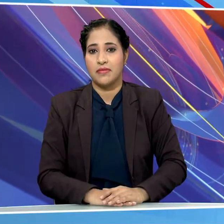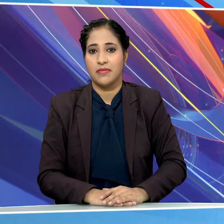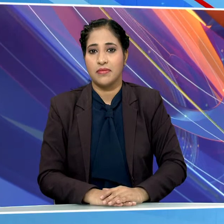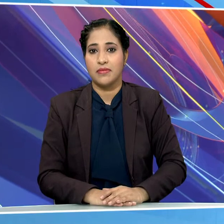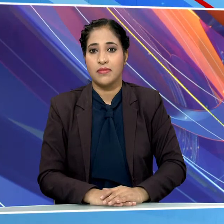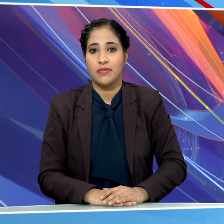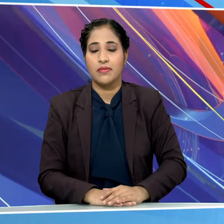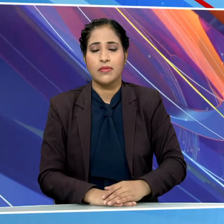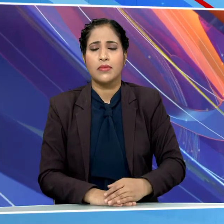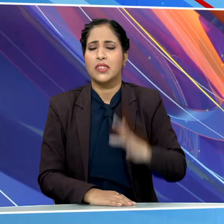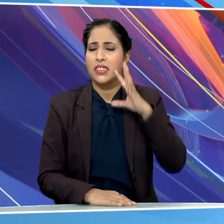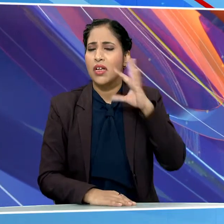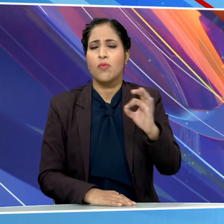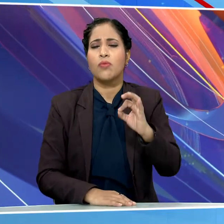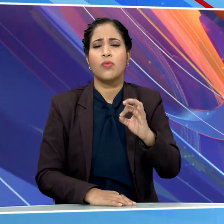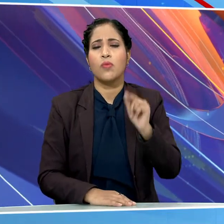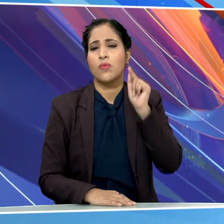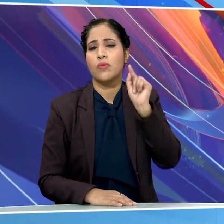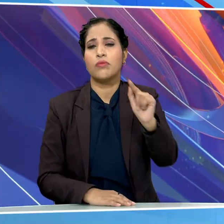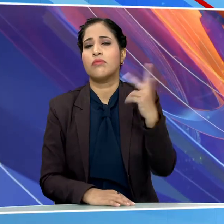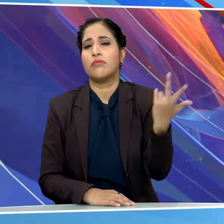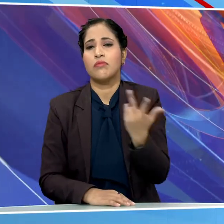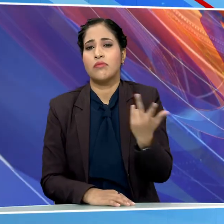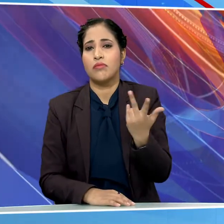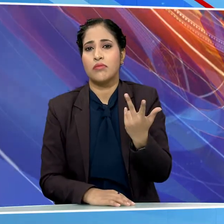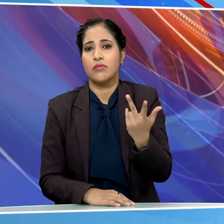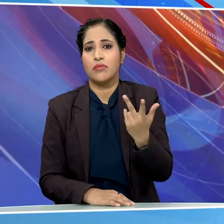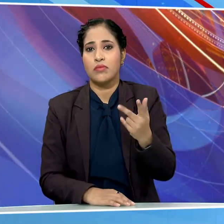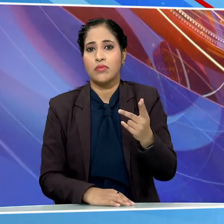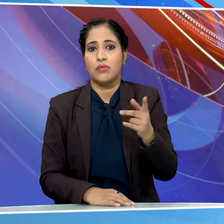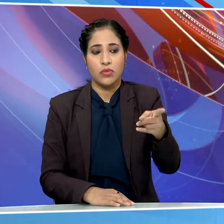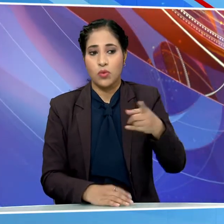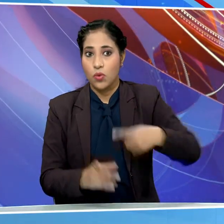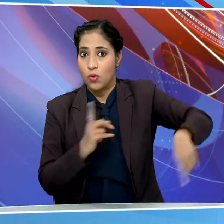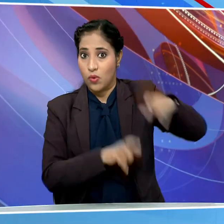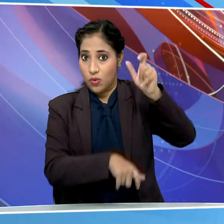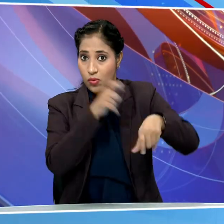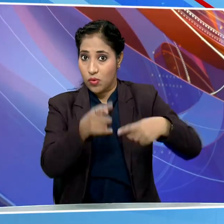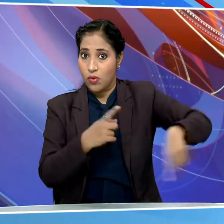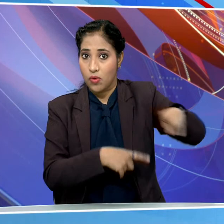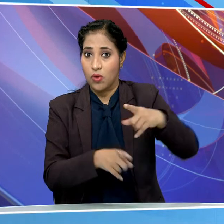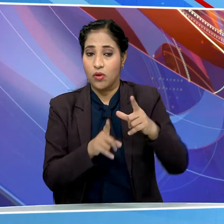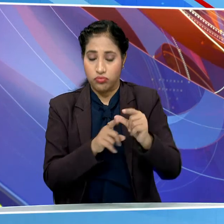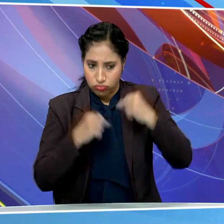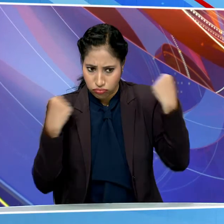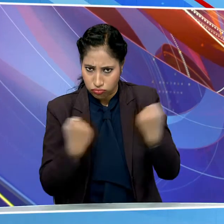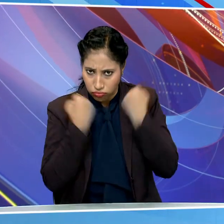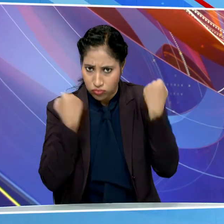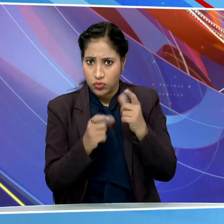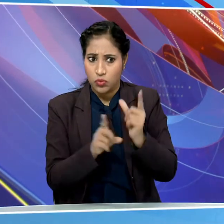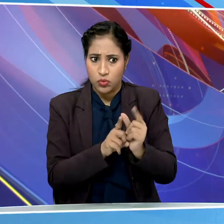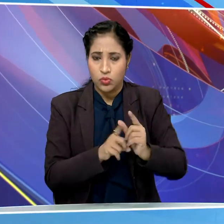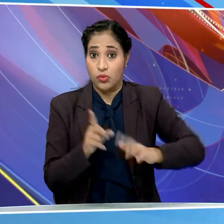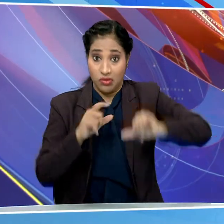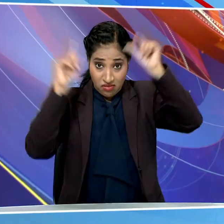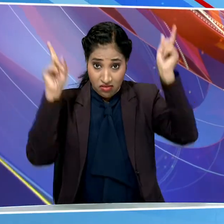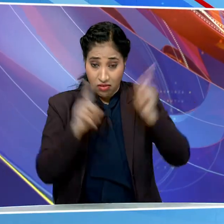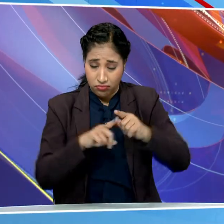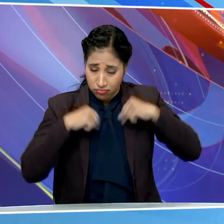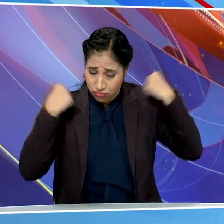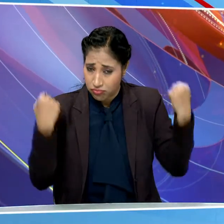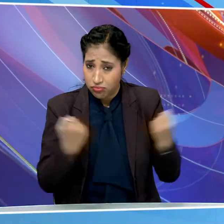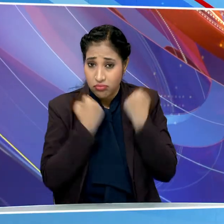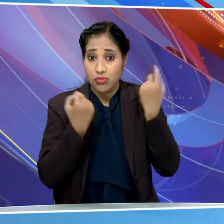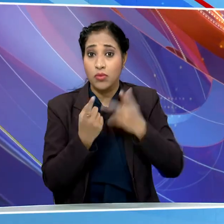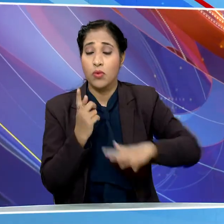और इसके पीछे मूल कारण है योर कमिटमेंट टुवर्ड्स योर वर्क, टुवर्ड्स योर कंट्री,